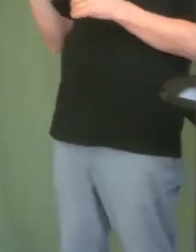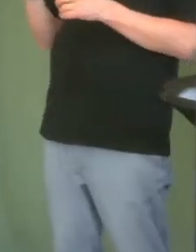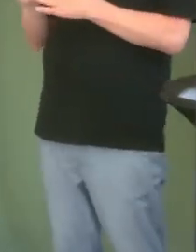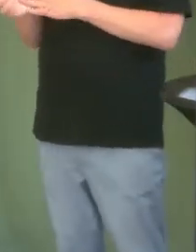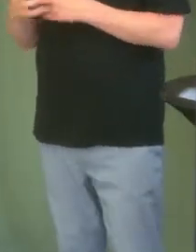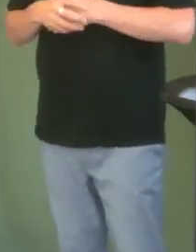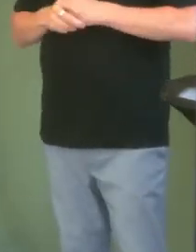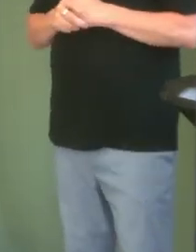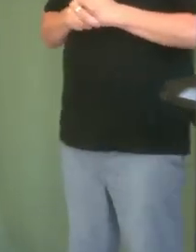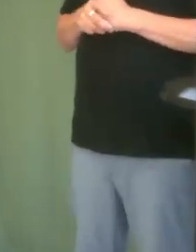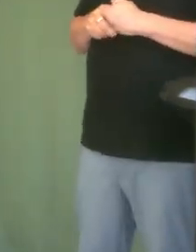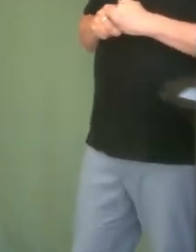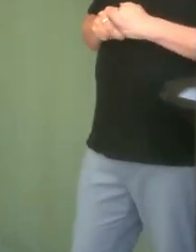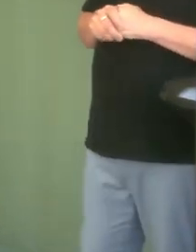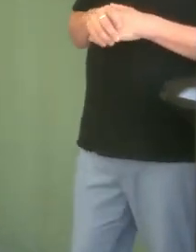Men